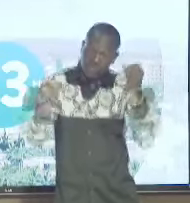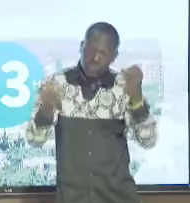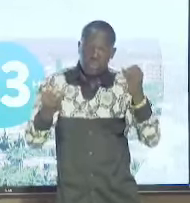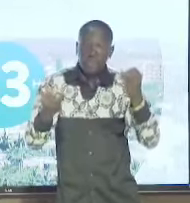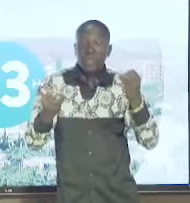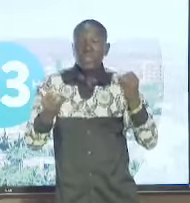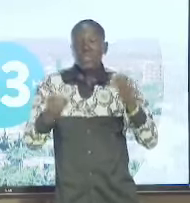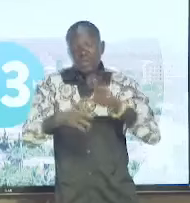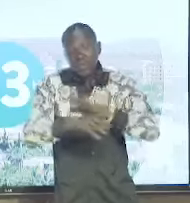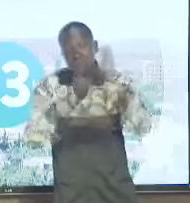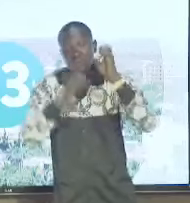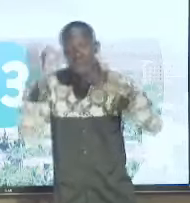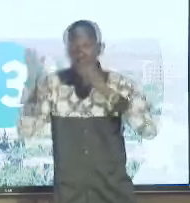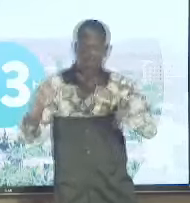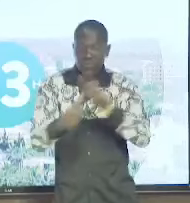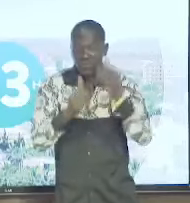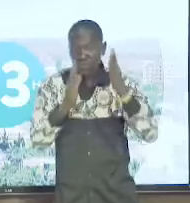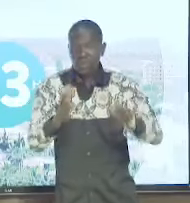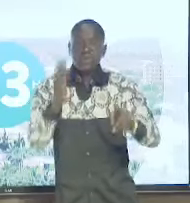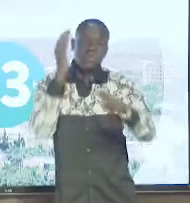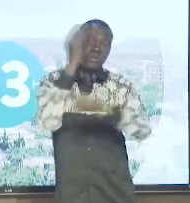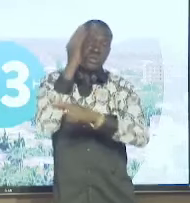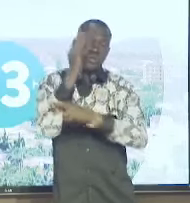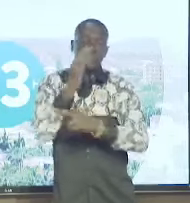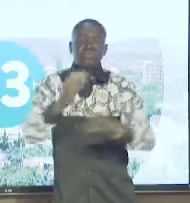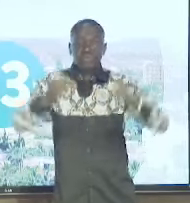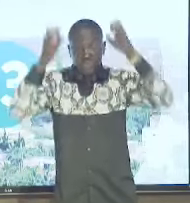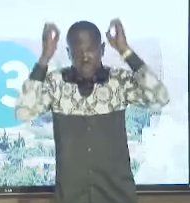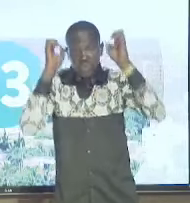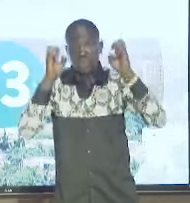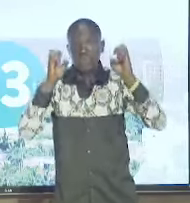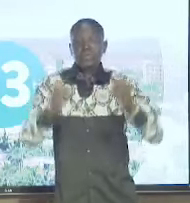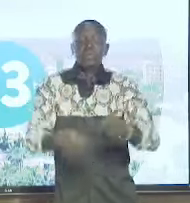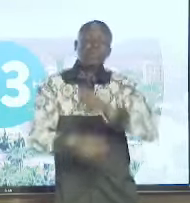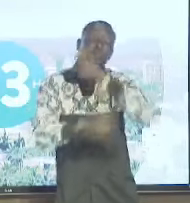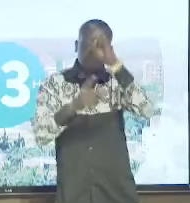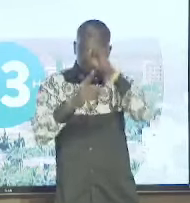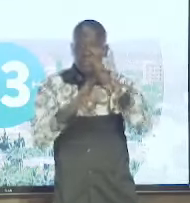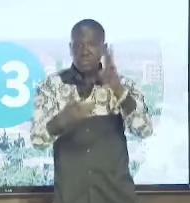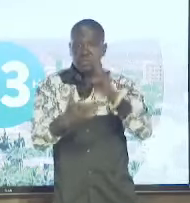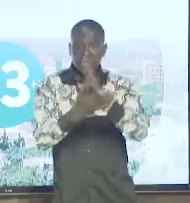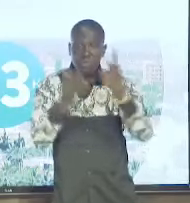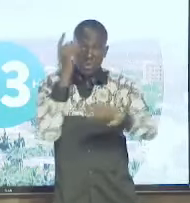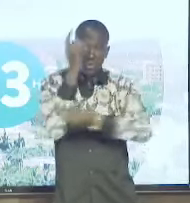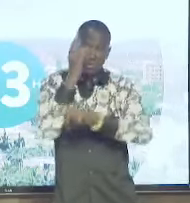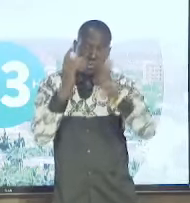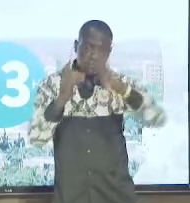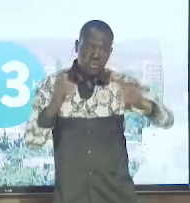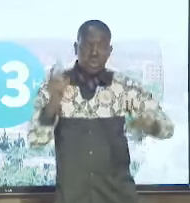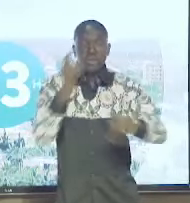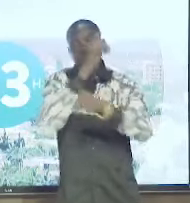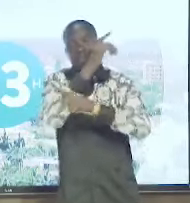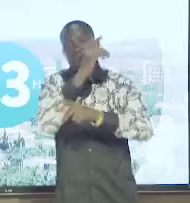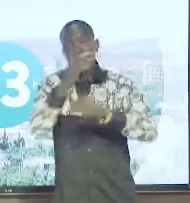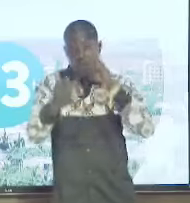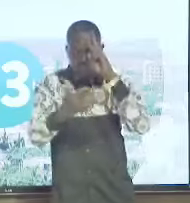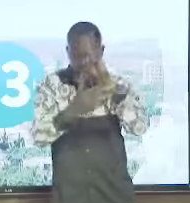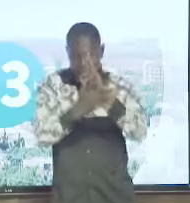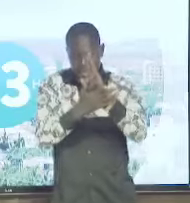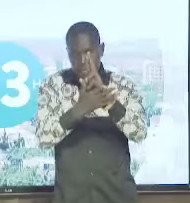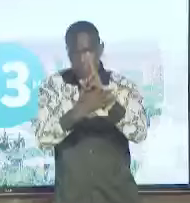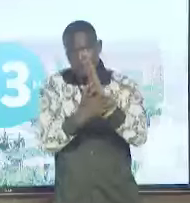pu échanger avec les acteurs régionaux de l'éducation sur le sujet. Gawa, Bobo et Kaya, le compte-rendu de